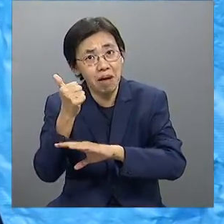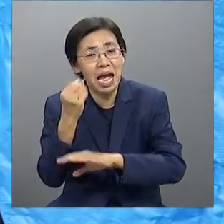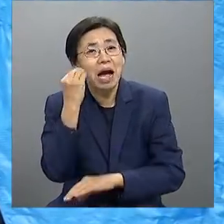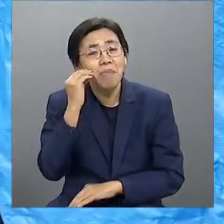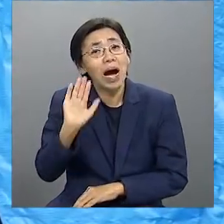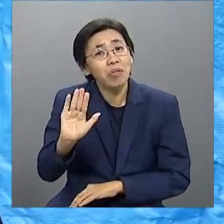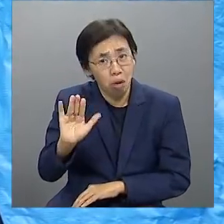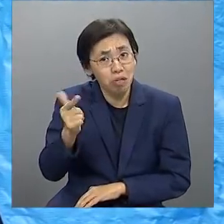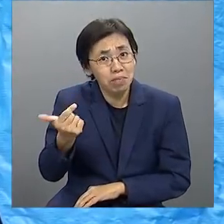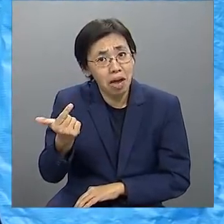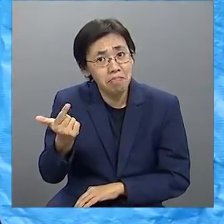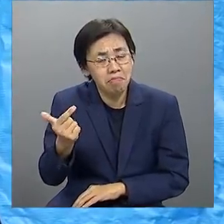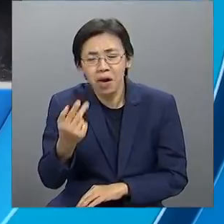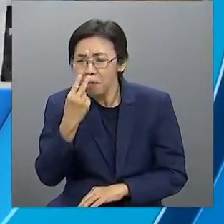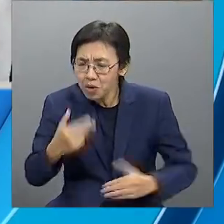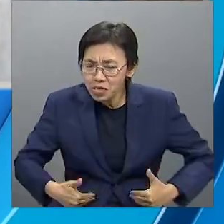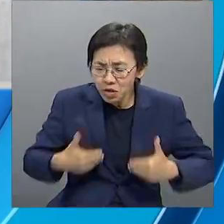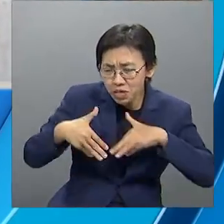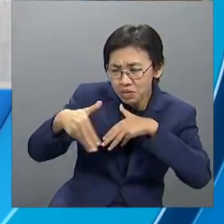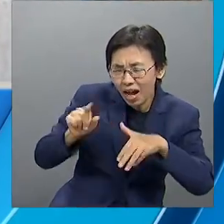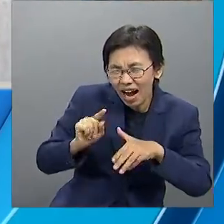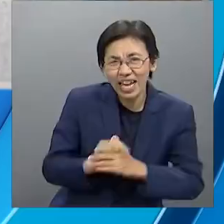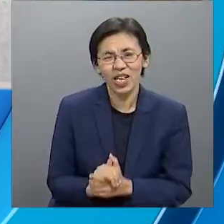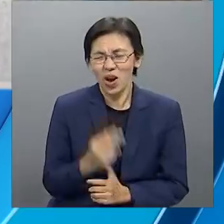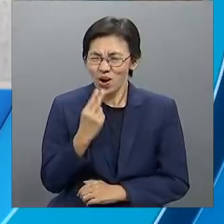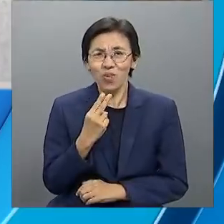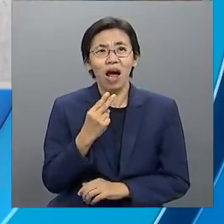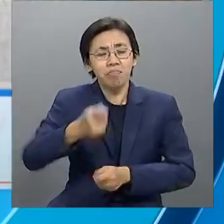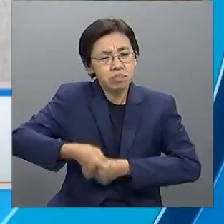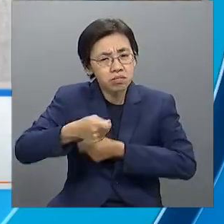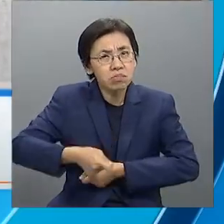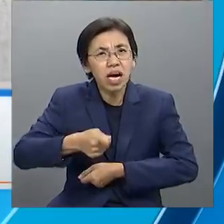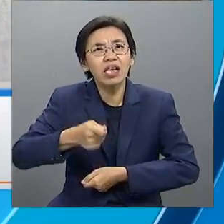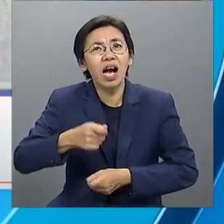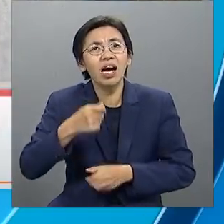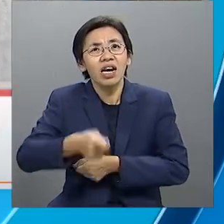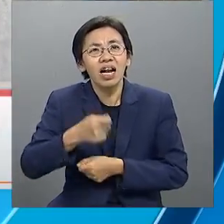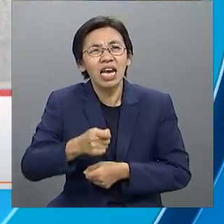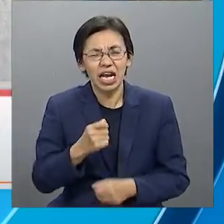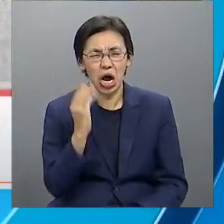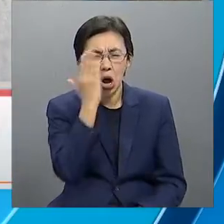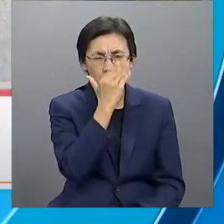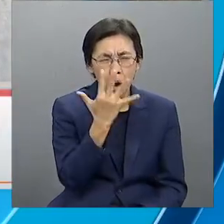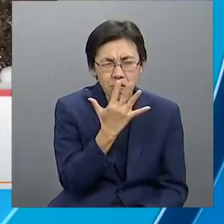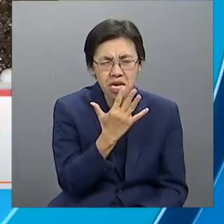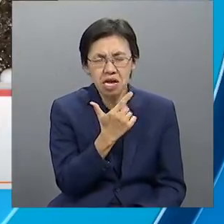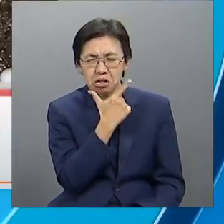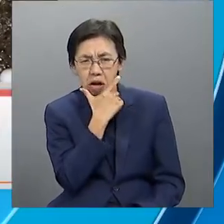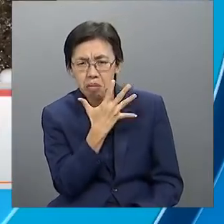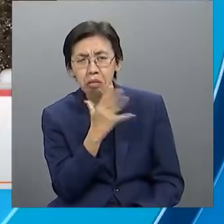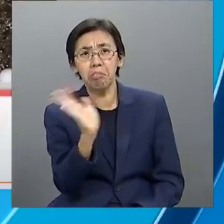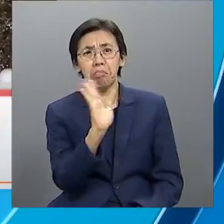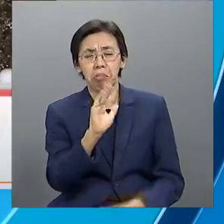ไปศึกษาวิธี คนเขาจะคิดว่าแบบเอ้ยทำไร่ทำสวนเนี่ยจะต้องไม่ค่อยเท่ไม่ค่อยหล่อน ะ แต่น้องหน้าตาดีเลยนะฮะหรือเป็นเพ